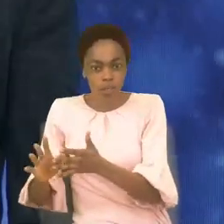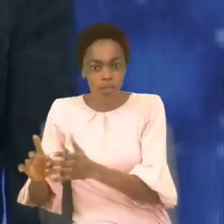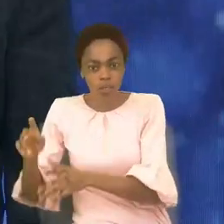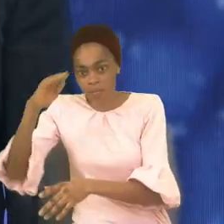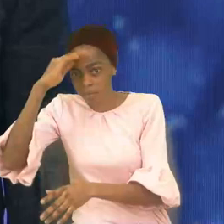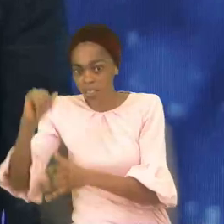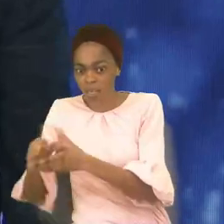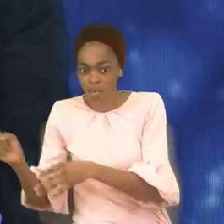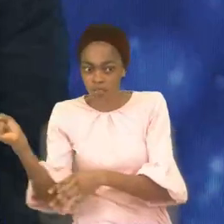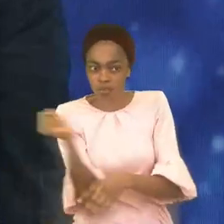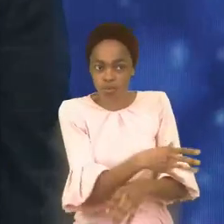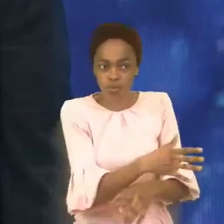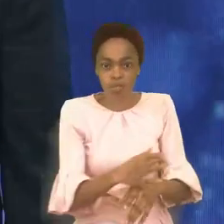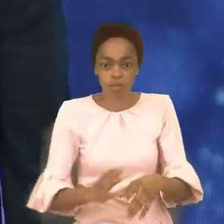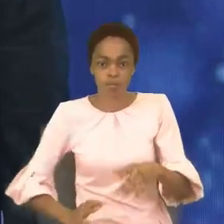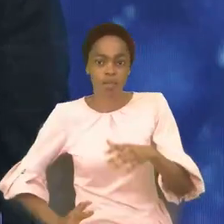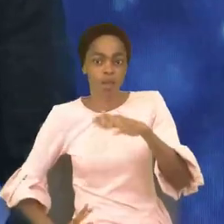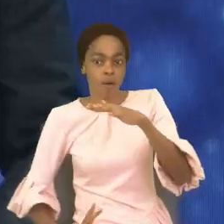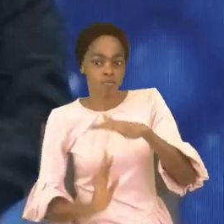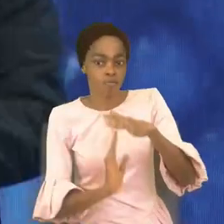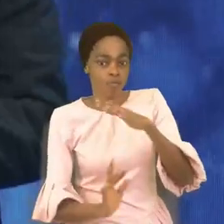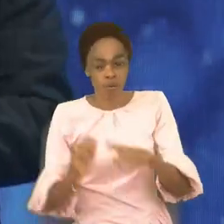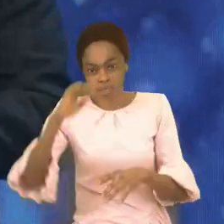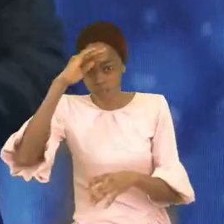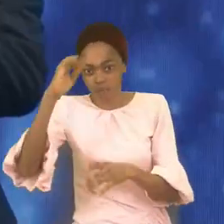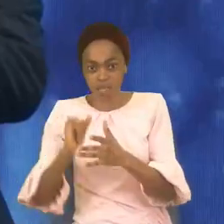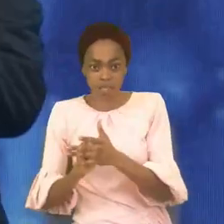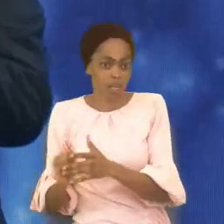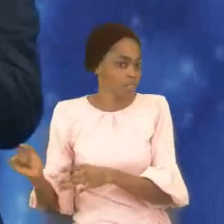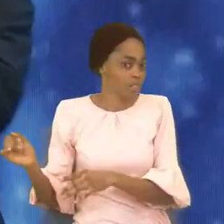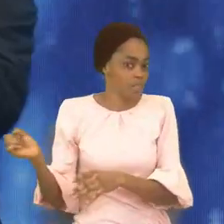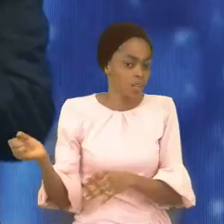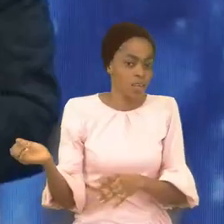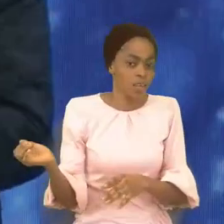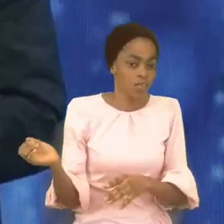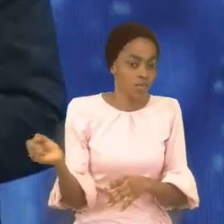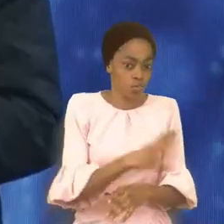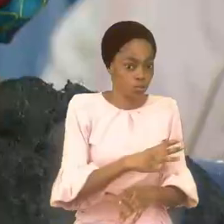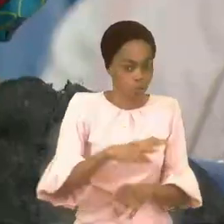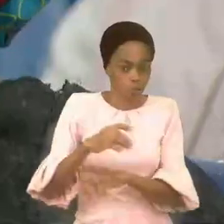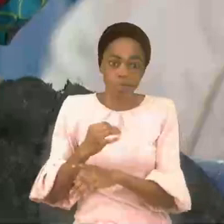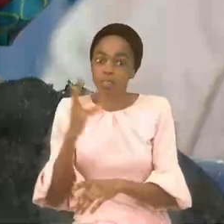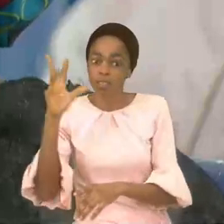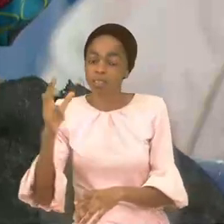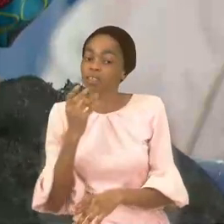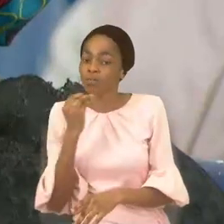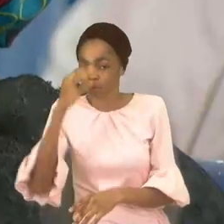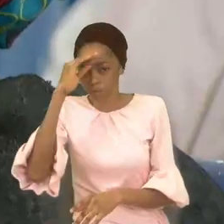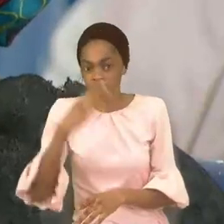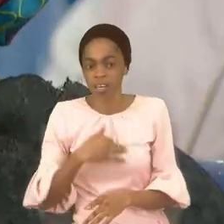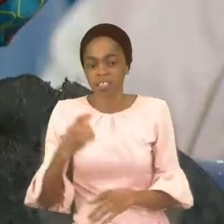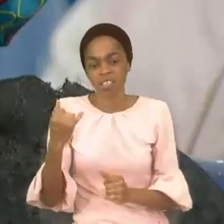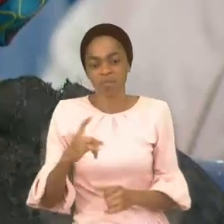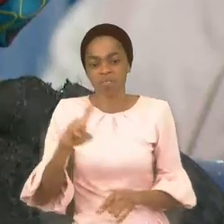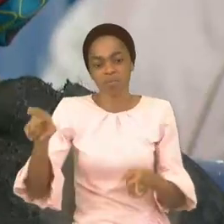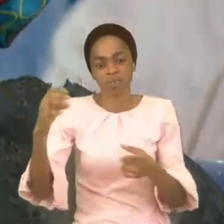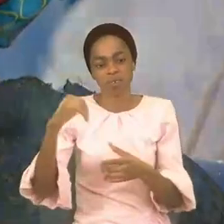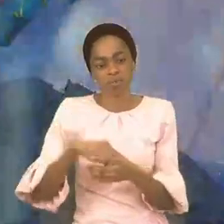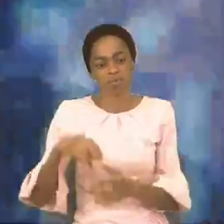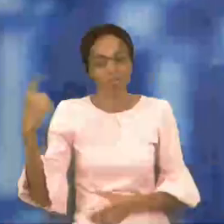sont morts pour Nebuchadnezzar. Et ils sont allés dans une éternité là où